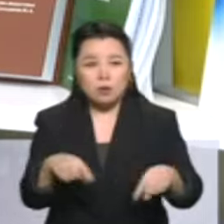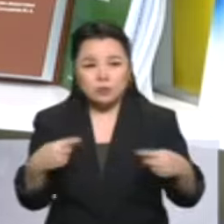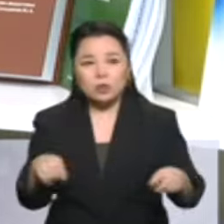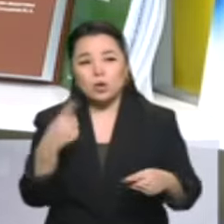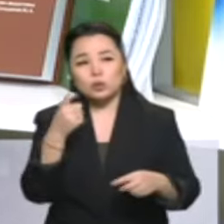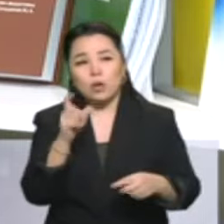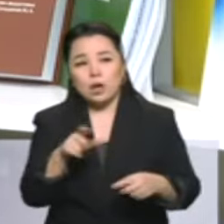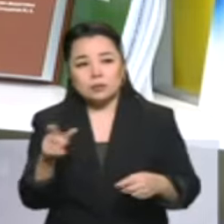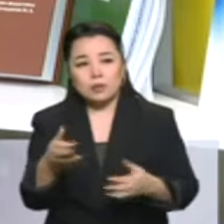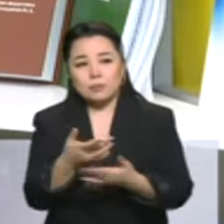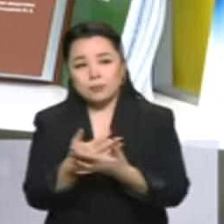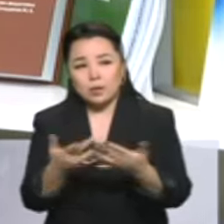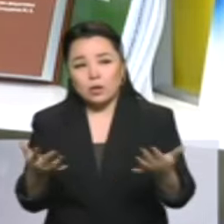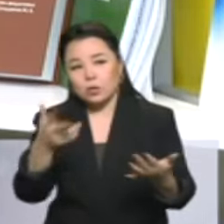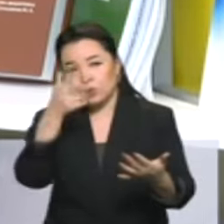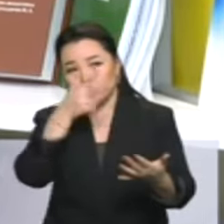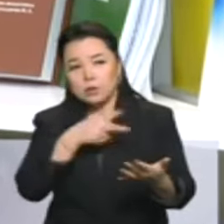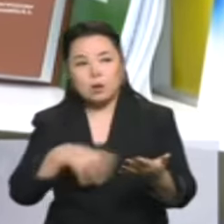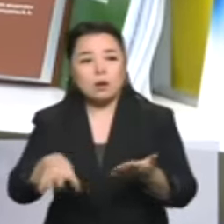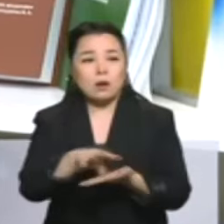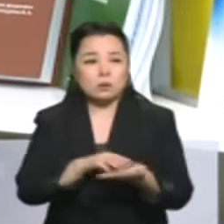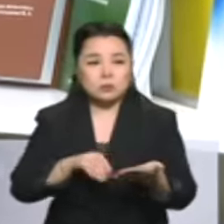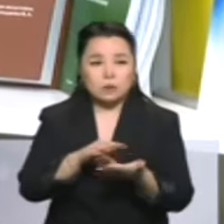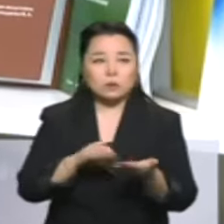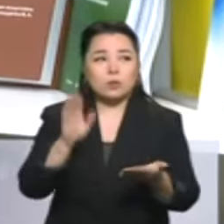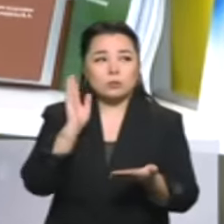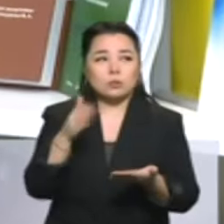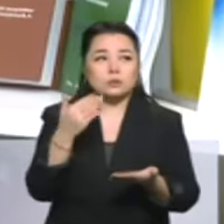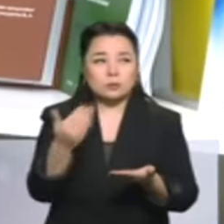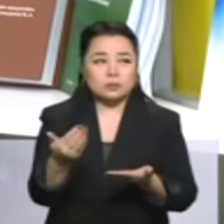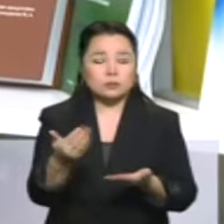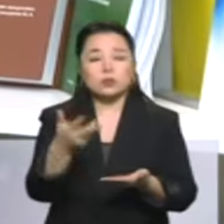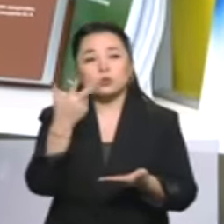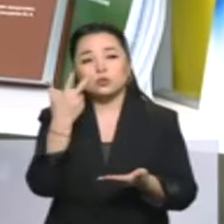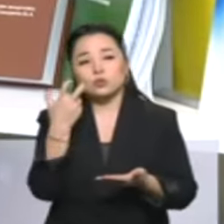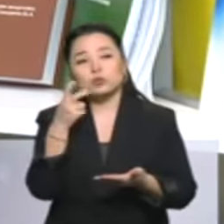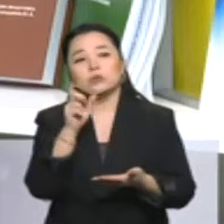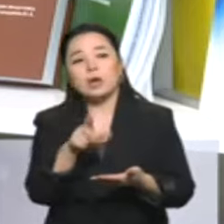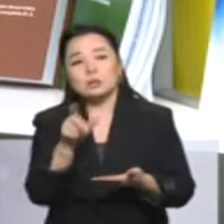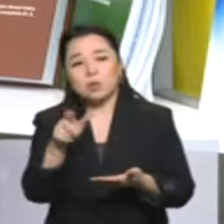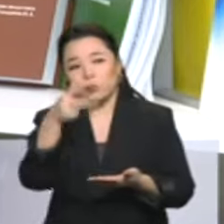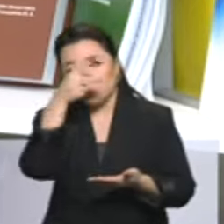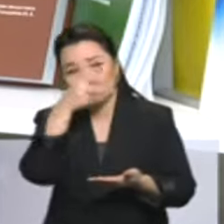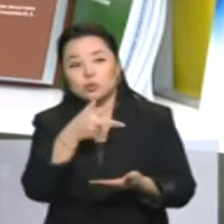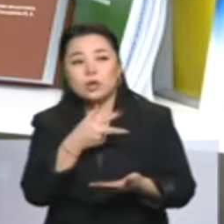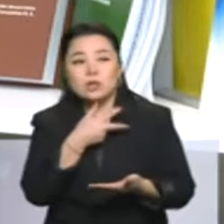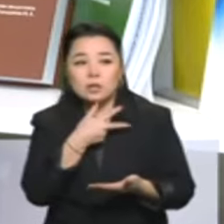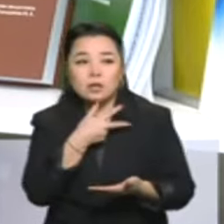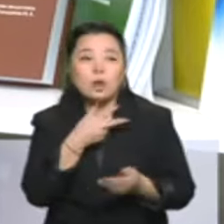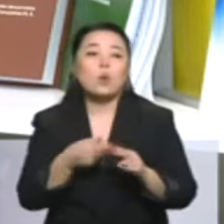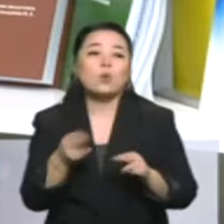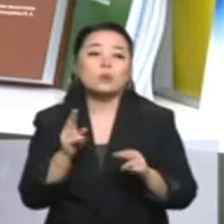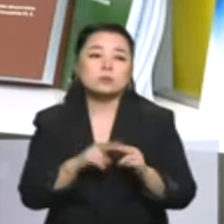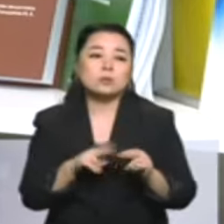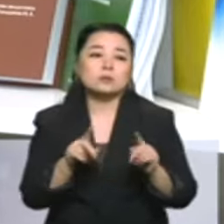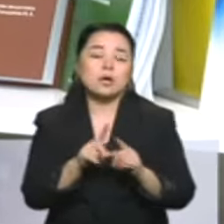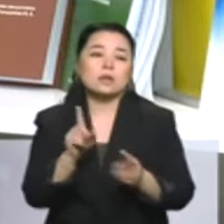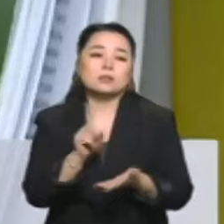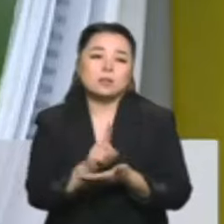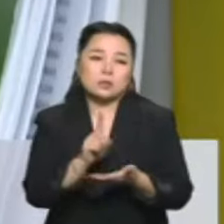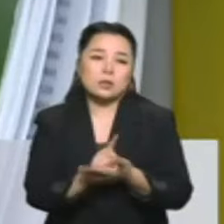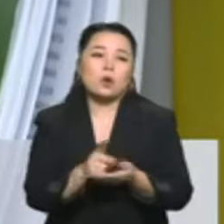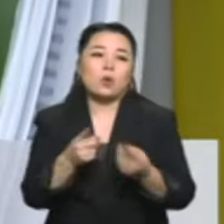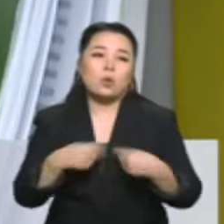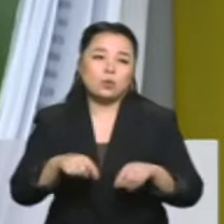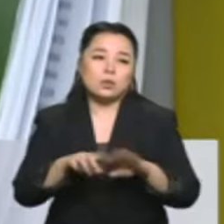адамнан, және де ол 3 ай қатарынан қайталанатын болса, яғни 300 адам 3 айда. Сонда кезде ғана оны салықтық